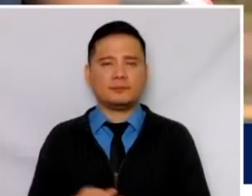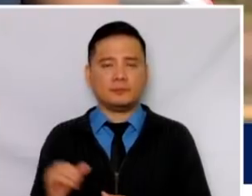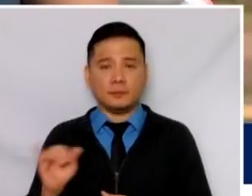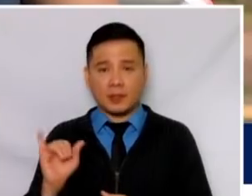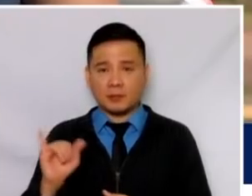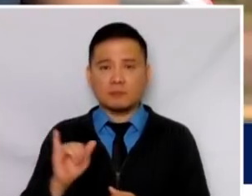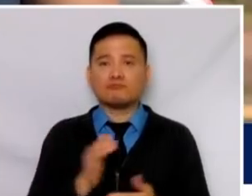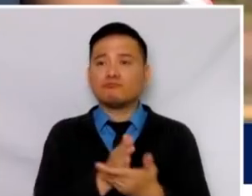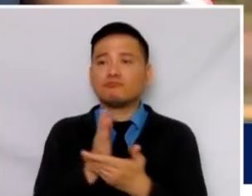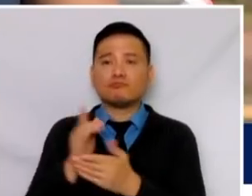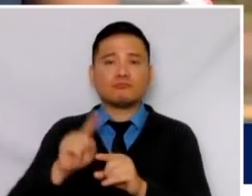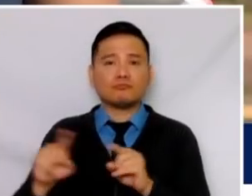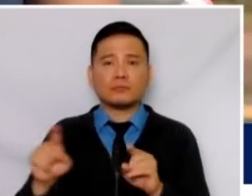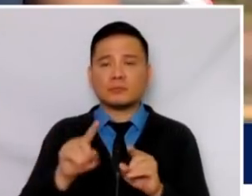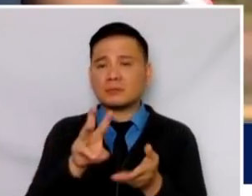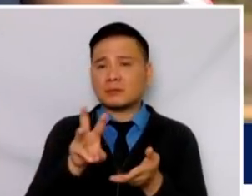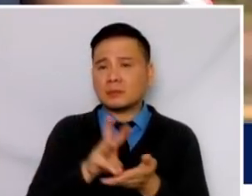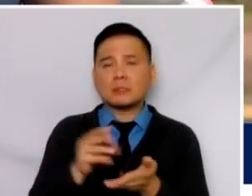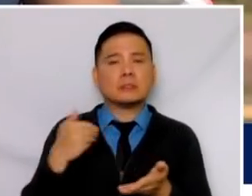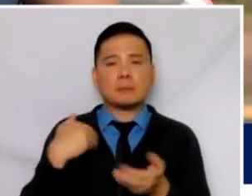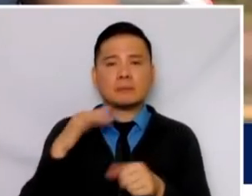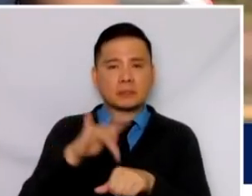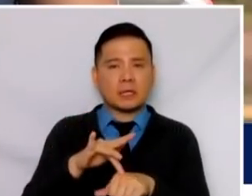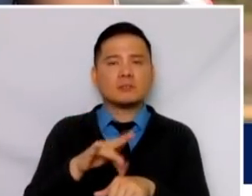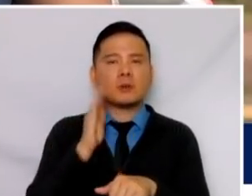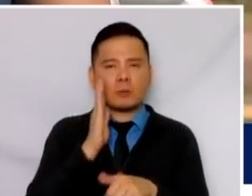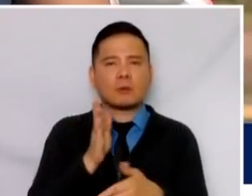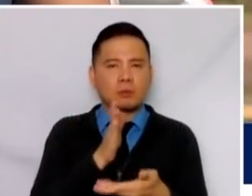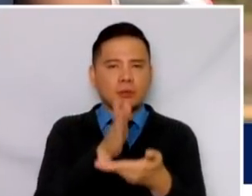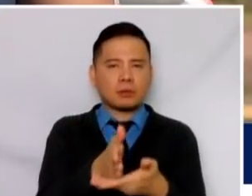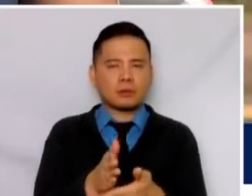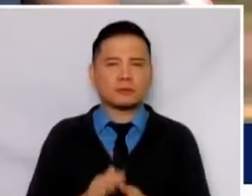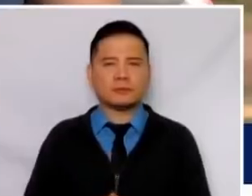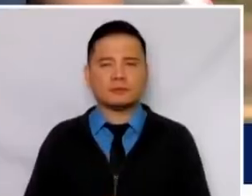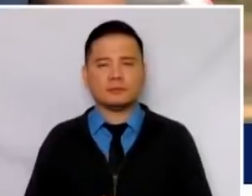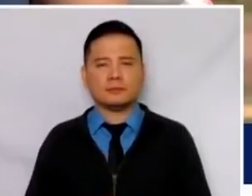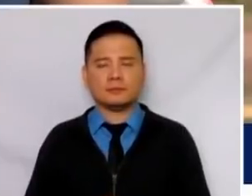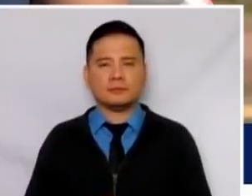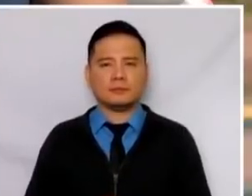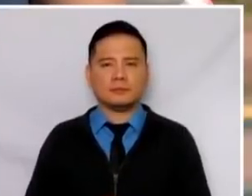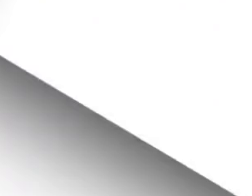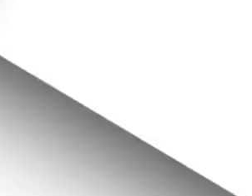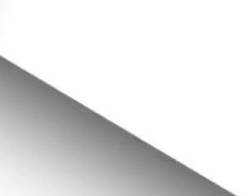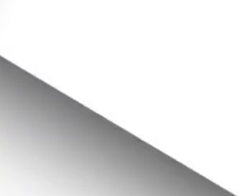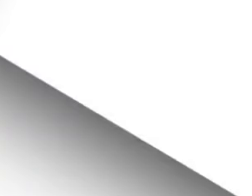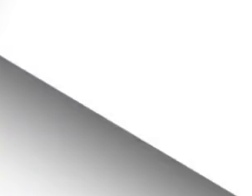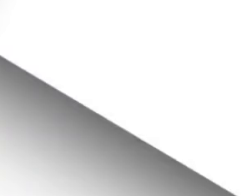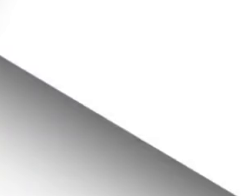napupuntahan. Bianca Dava, ABS-CBN News, Cavite.